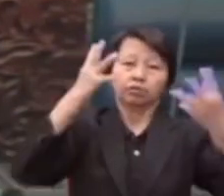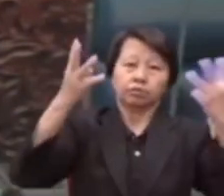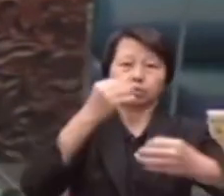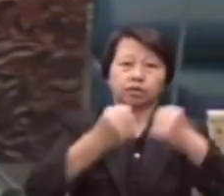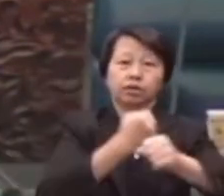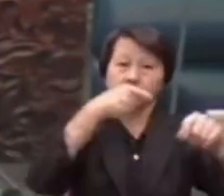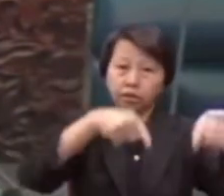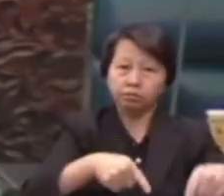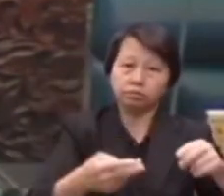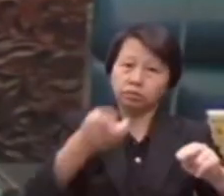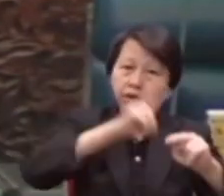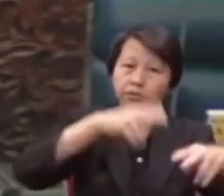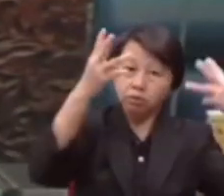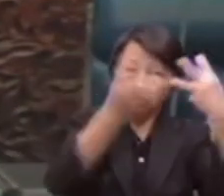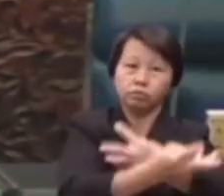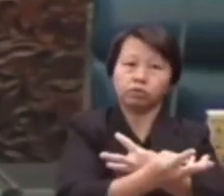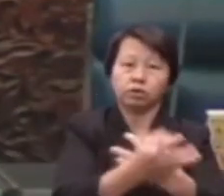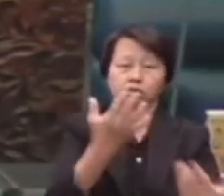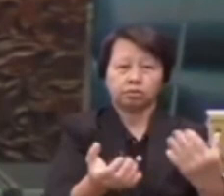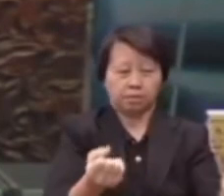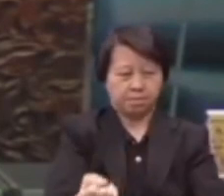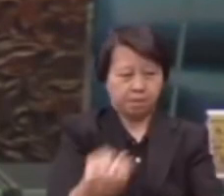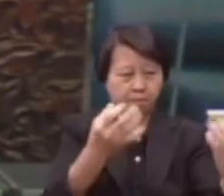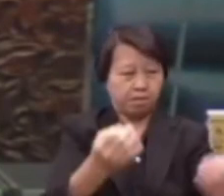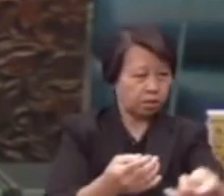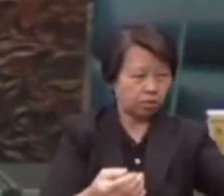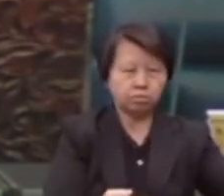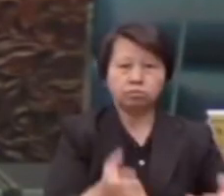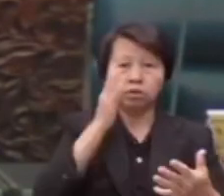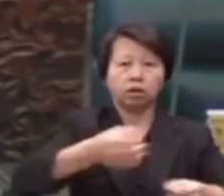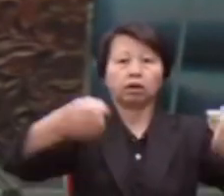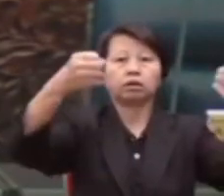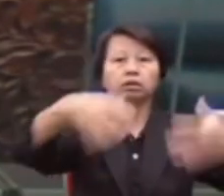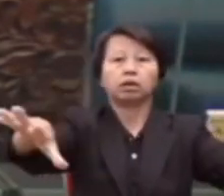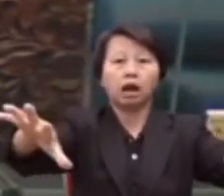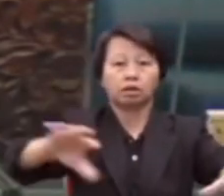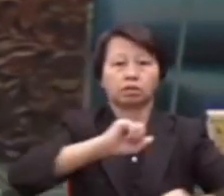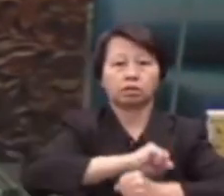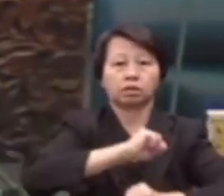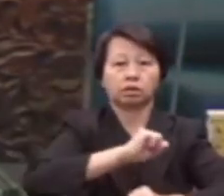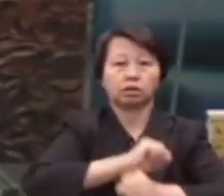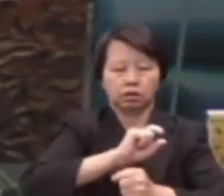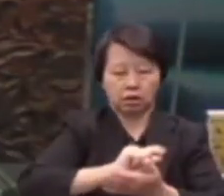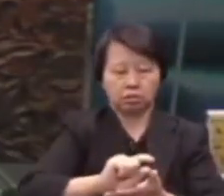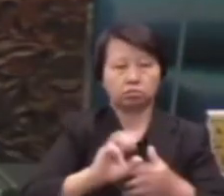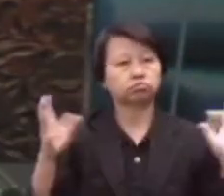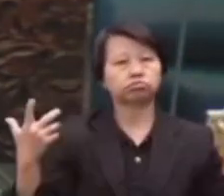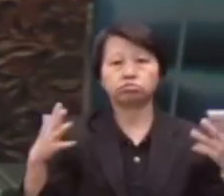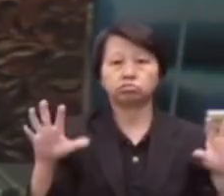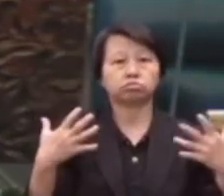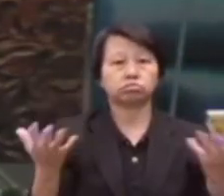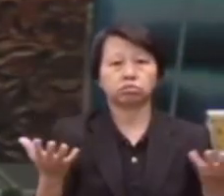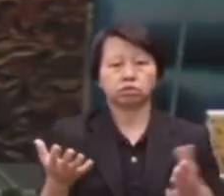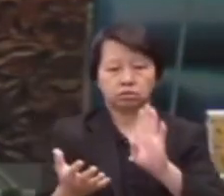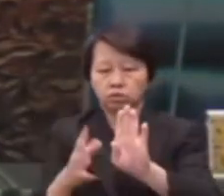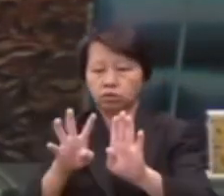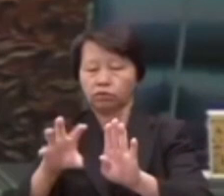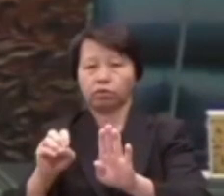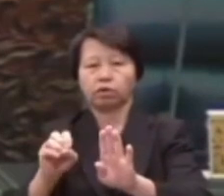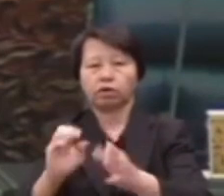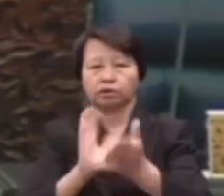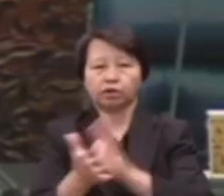keadaan akan tambah lebih teruk. Mungkin lebih ramai orang akan hilang pekerjaan. Pendapatan tidak ada. B40 sudah